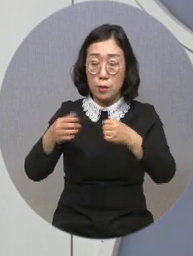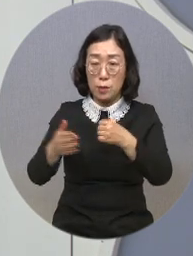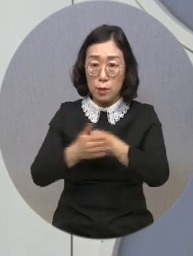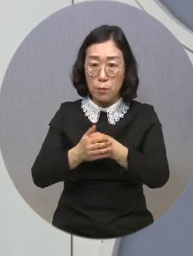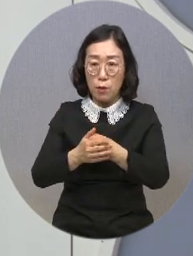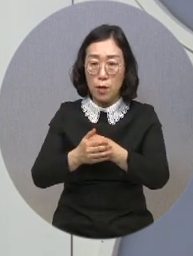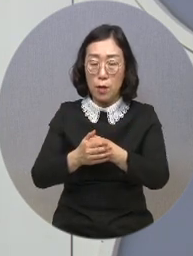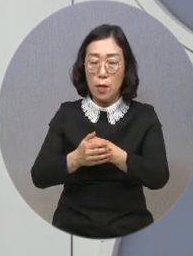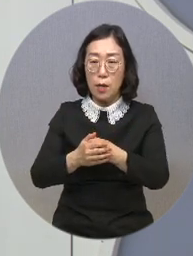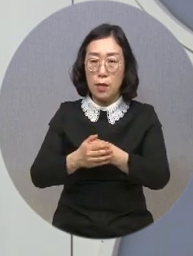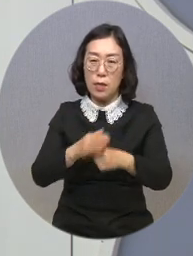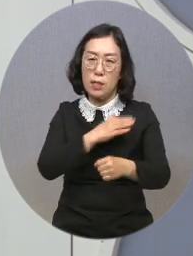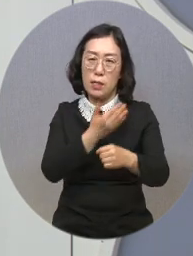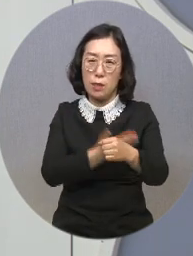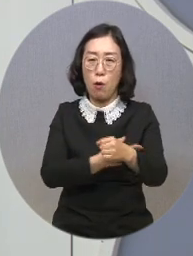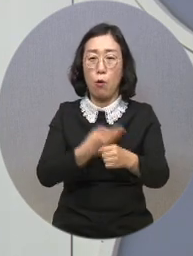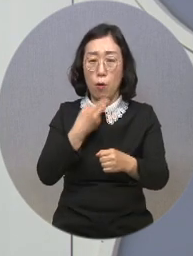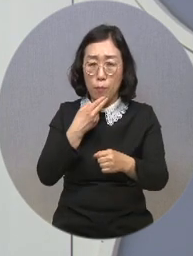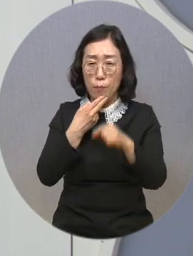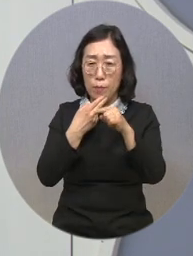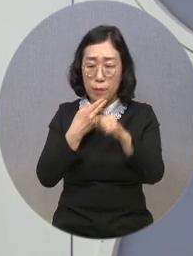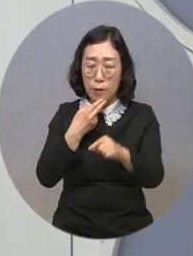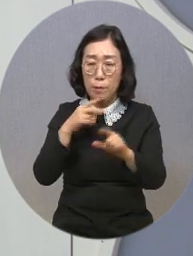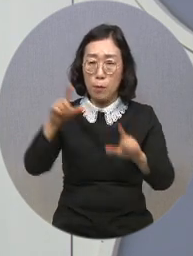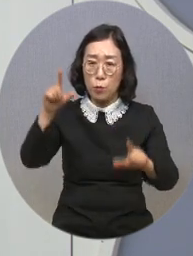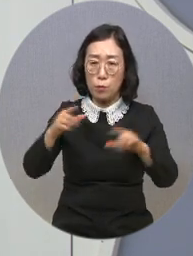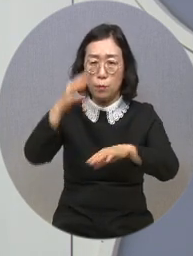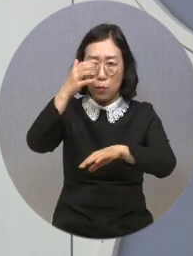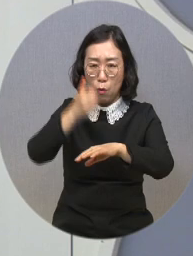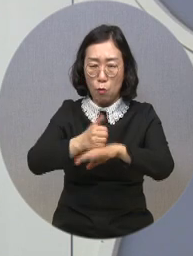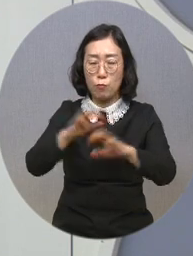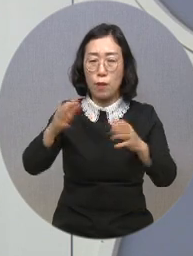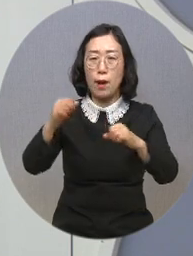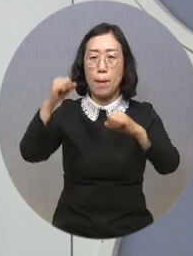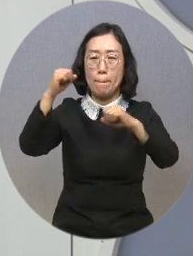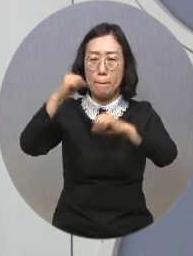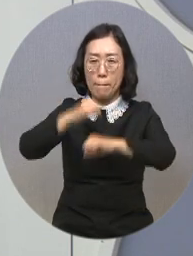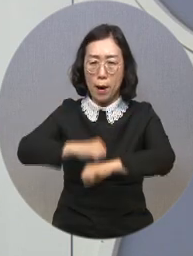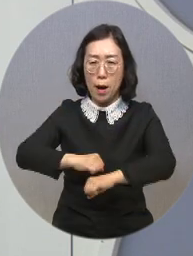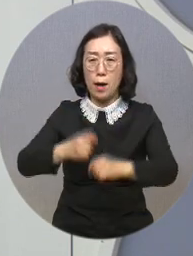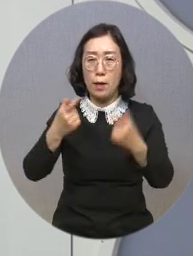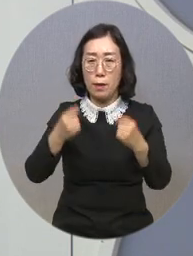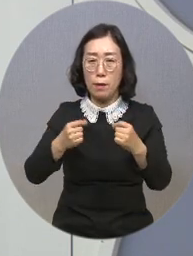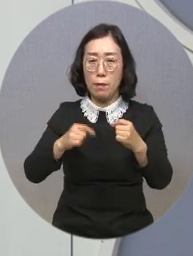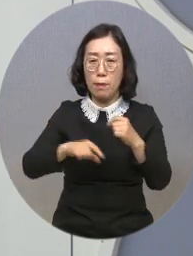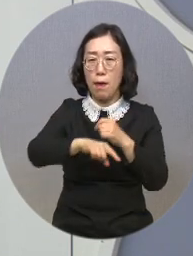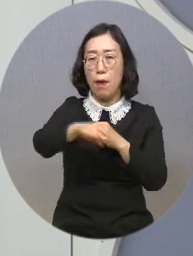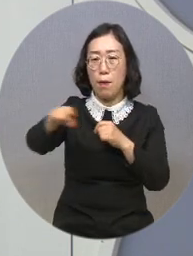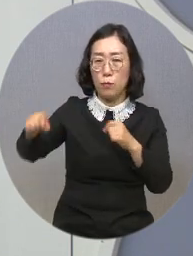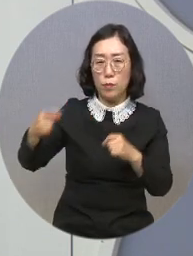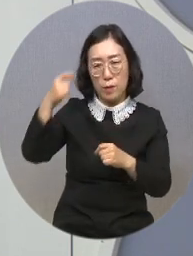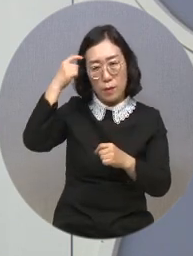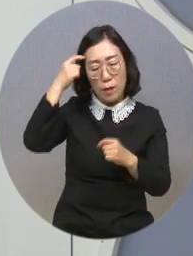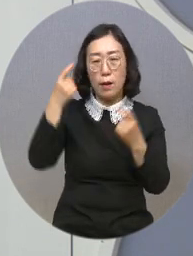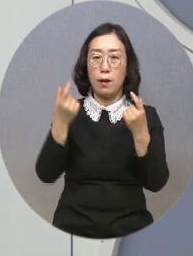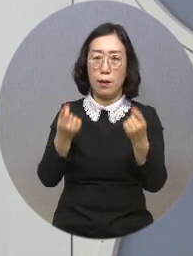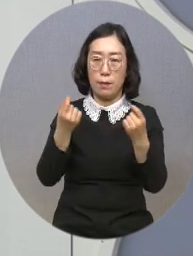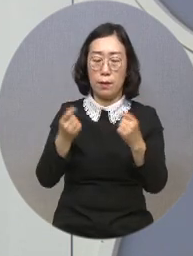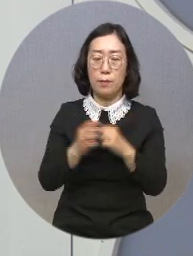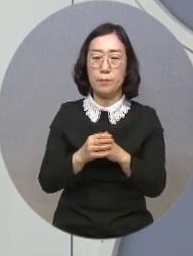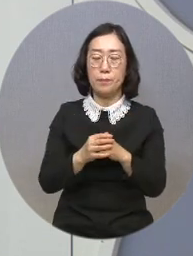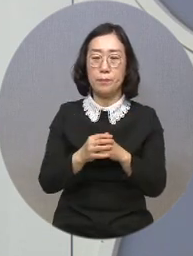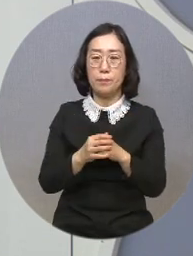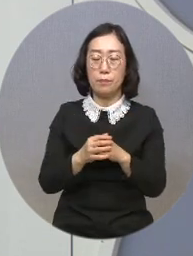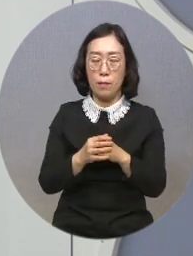무능한 정책을 하니까 나라가 다 망가뜨려졌다는 게 지금 저는 대다수 국민들의 생각이다. 이렇게